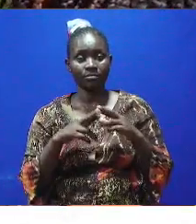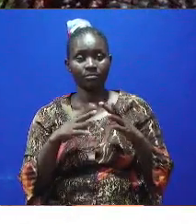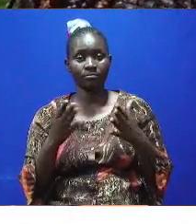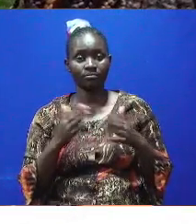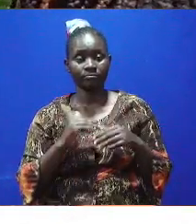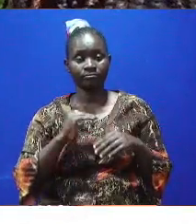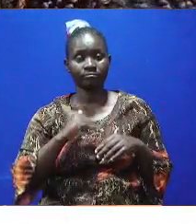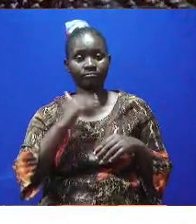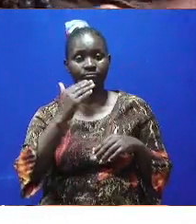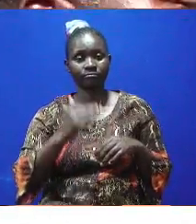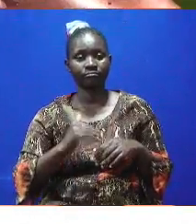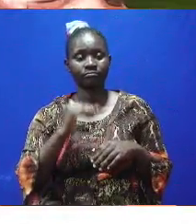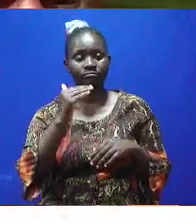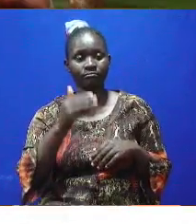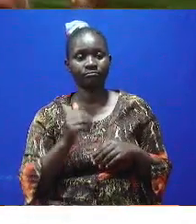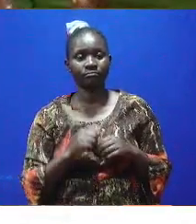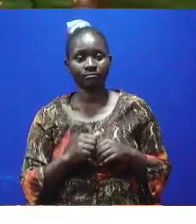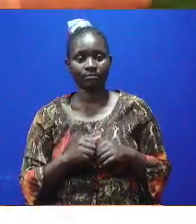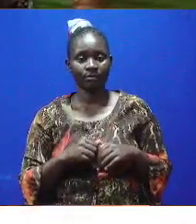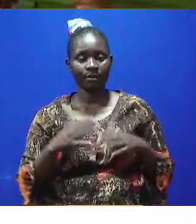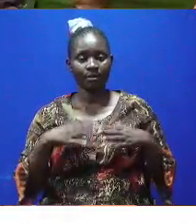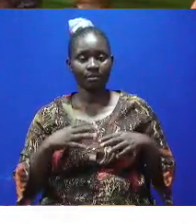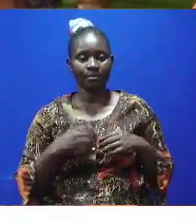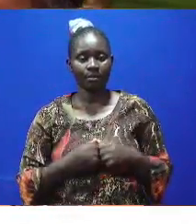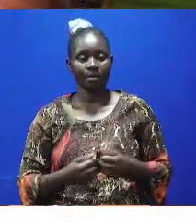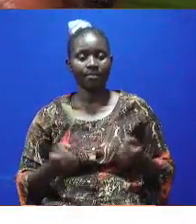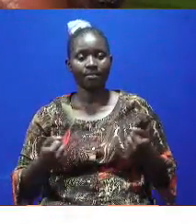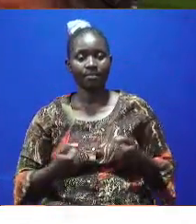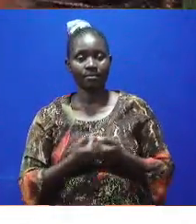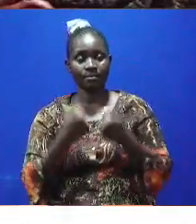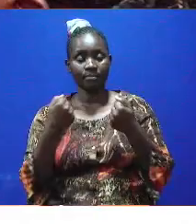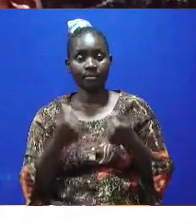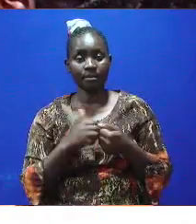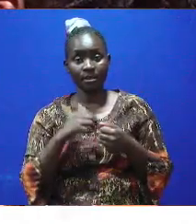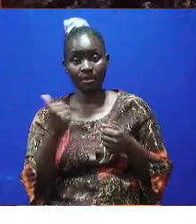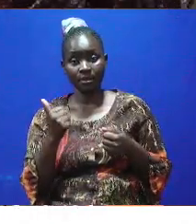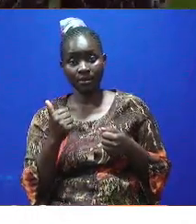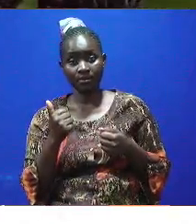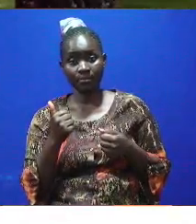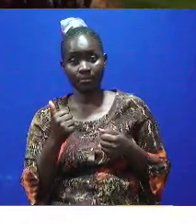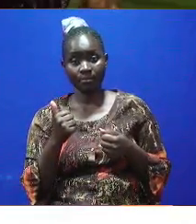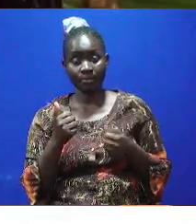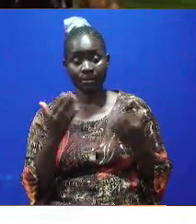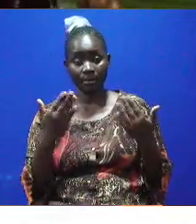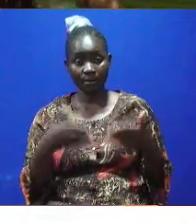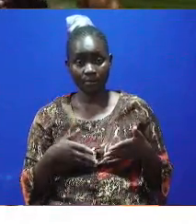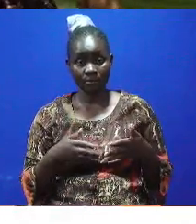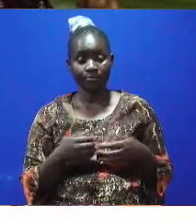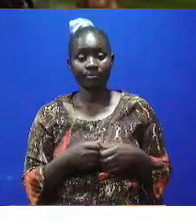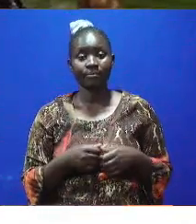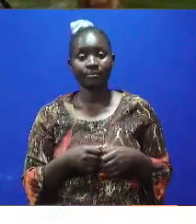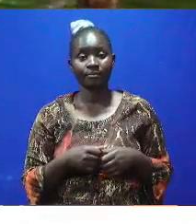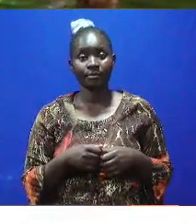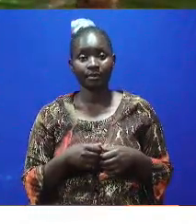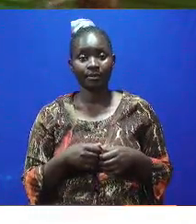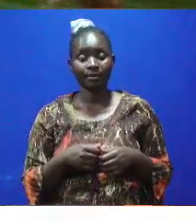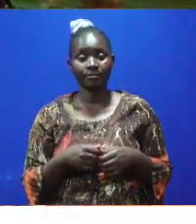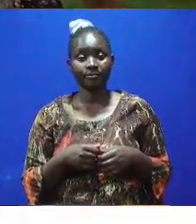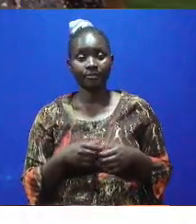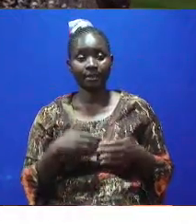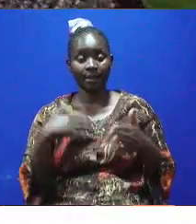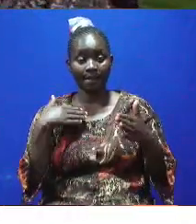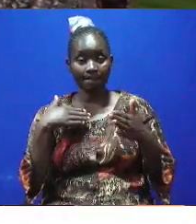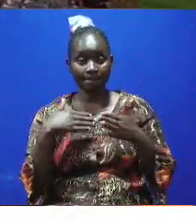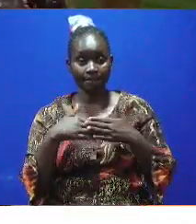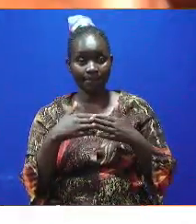bumps watu wanaumia hapa ni kona mbaya si ile kona nyingine hapa ndio kona mbaya. Juzi hapa tu hapo karibu na treza